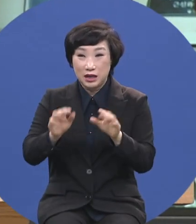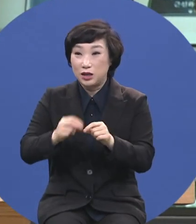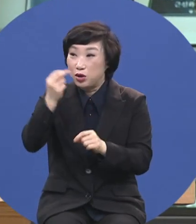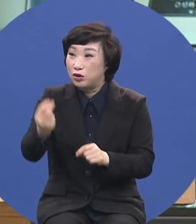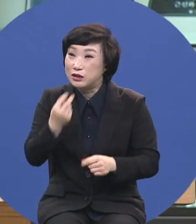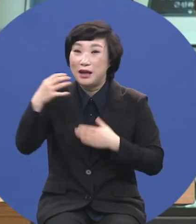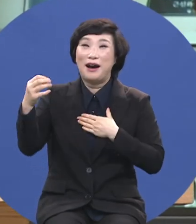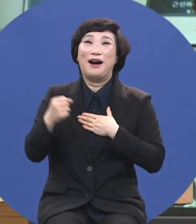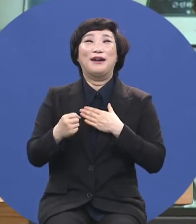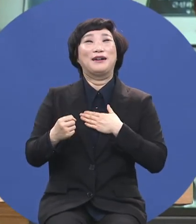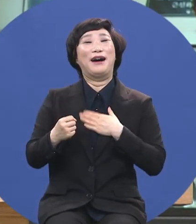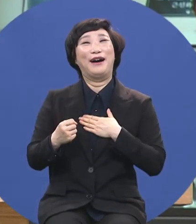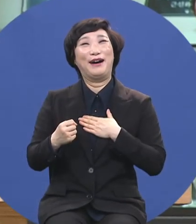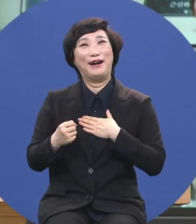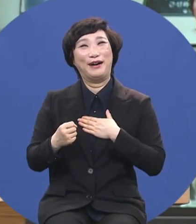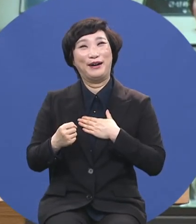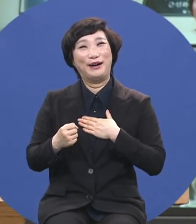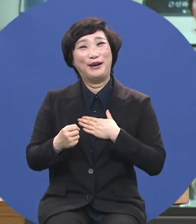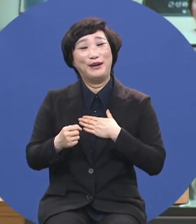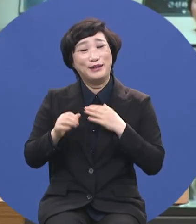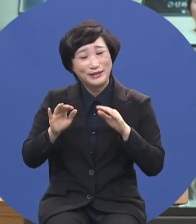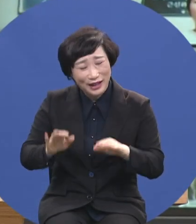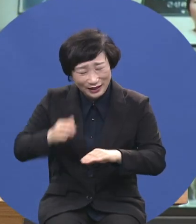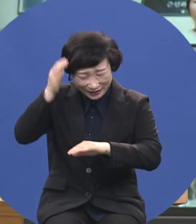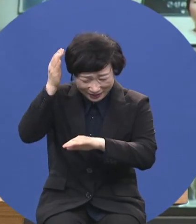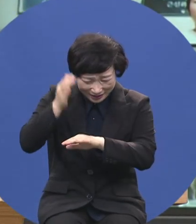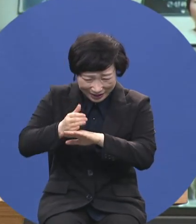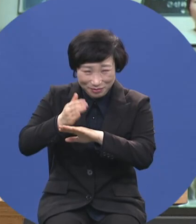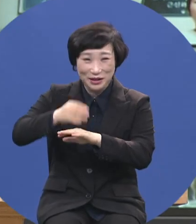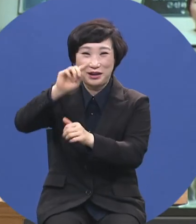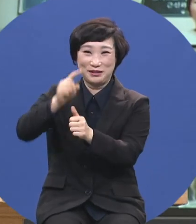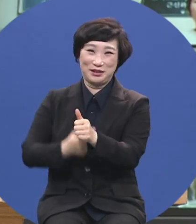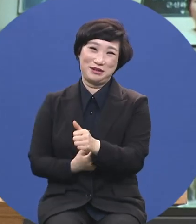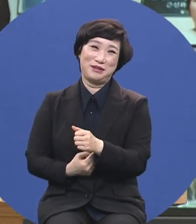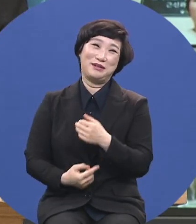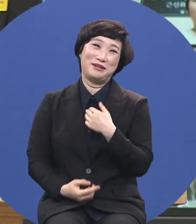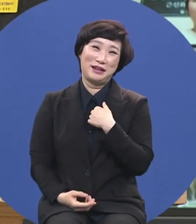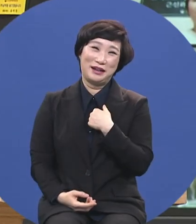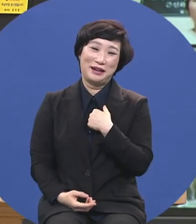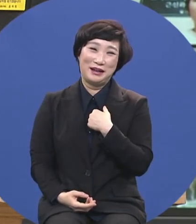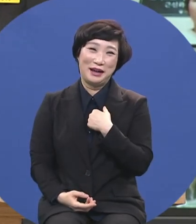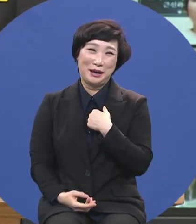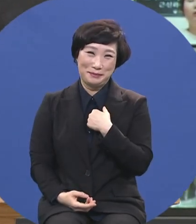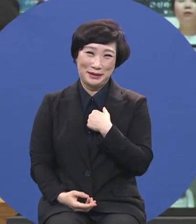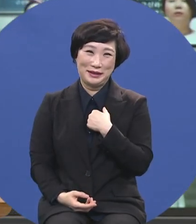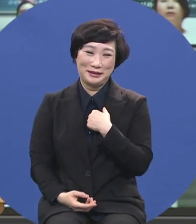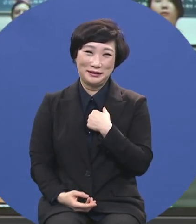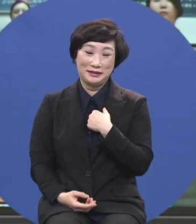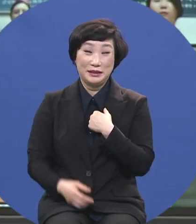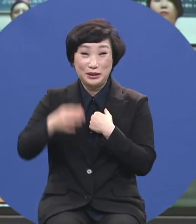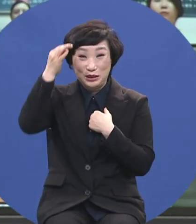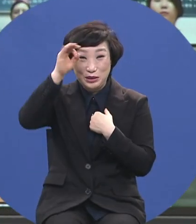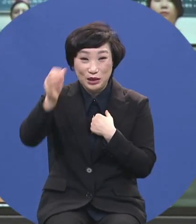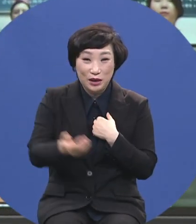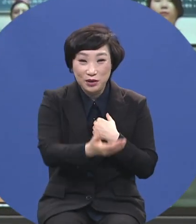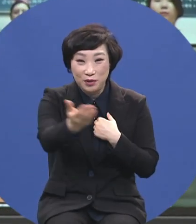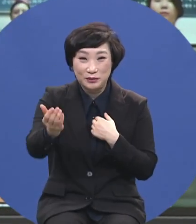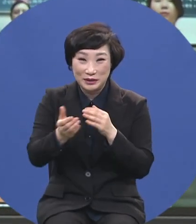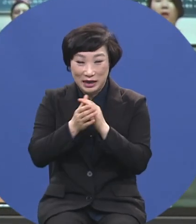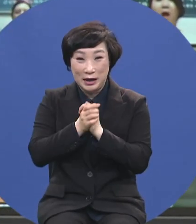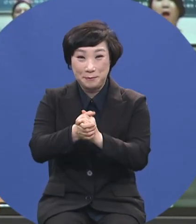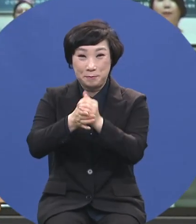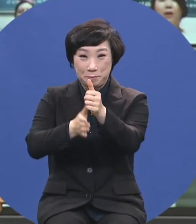영생을 얻었으니 어찌 감사하지 않을 수 있겠느냐 그 말입니다. 인정하시면 아멘 합시다.